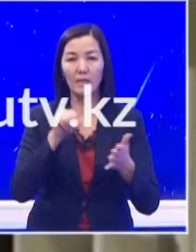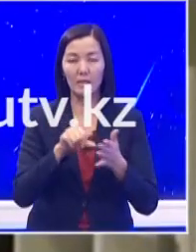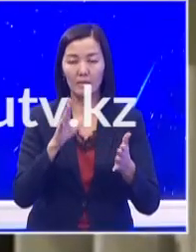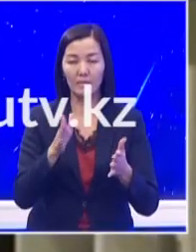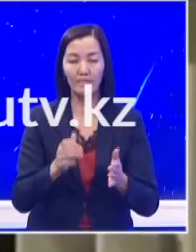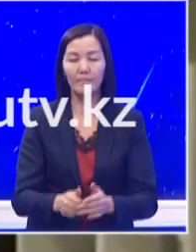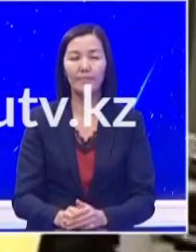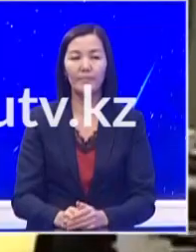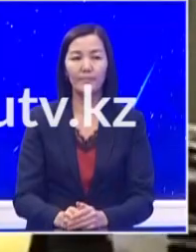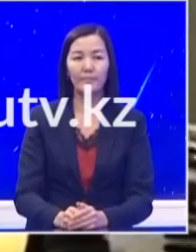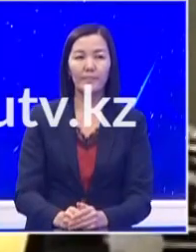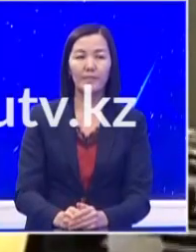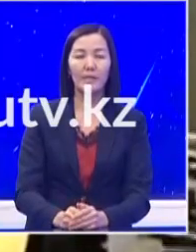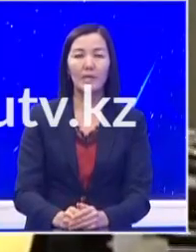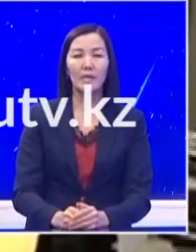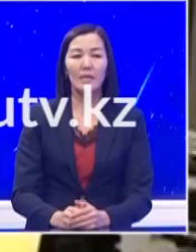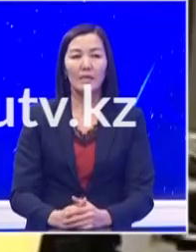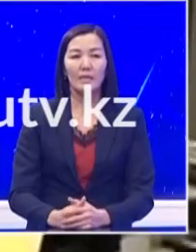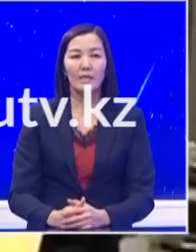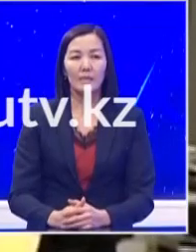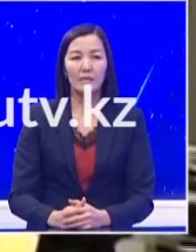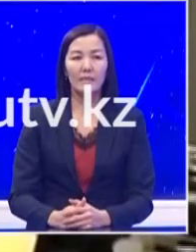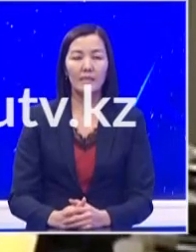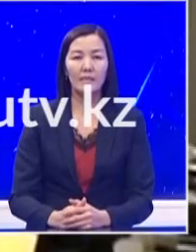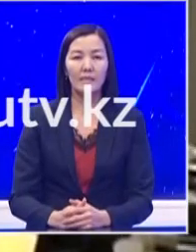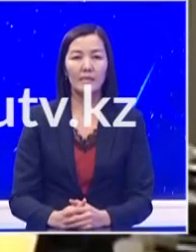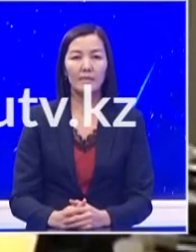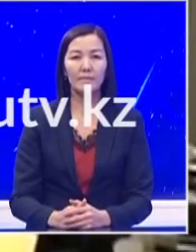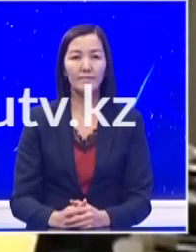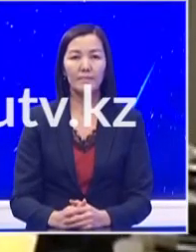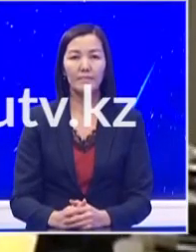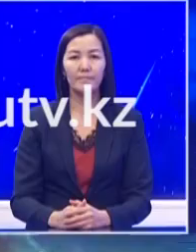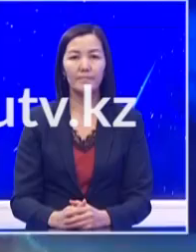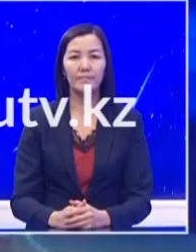ғаламтар ақпараттармен дайындаған Айолым Жерсінғызы, Жетісу телеарнасы.